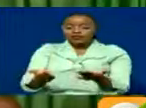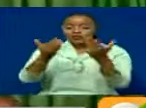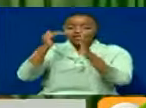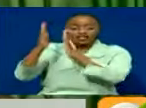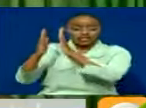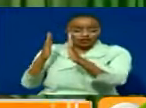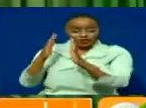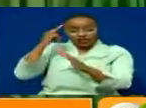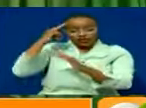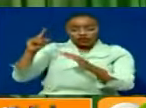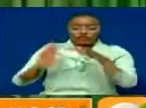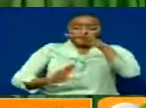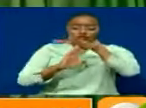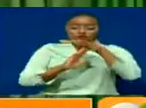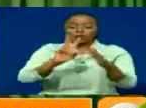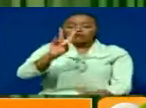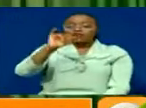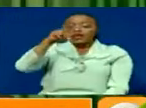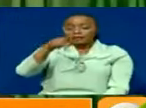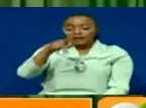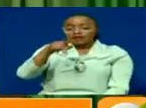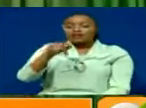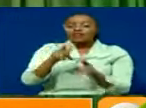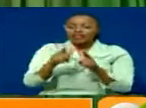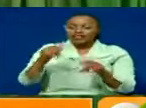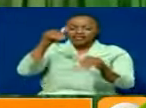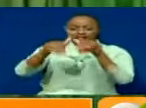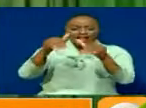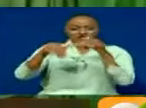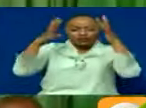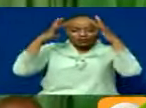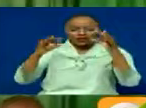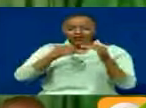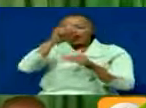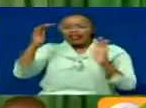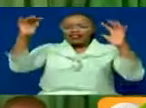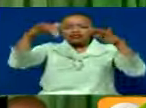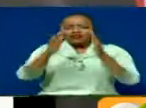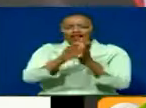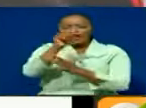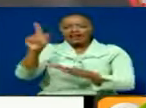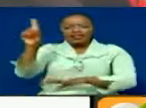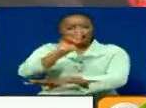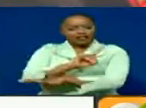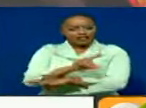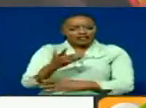the security of our top VIPs. Let elections be decided at another forum, another day.